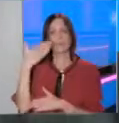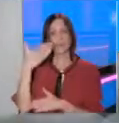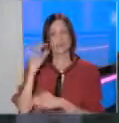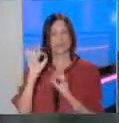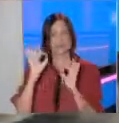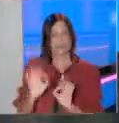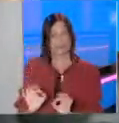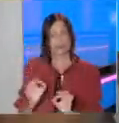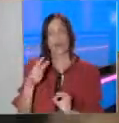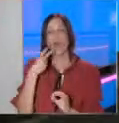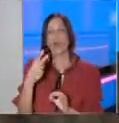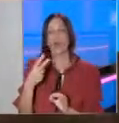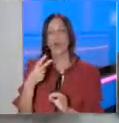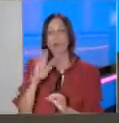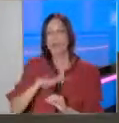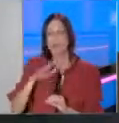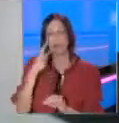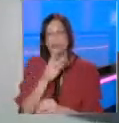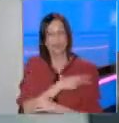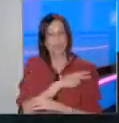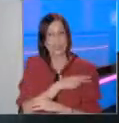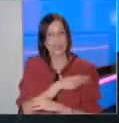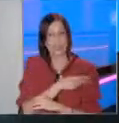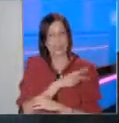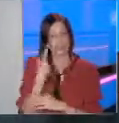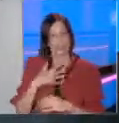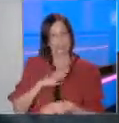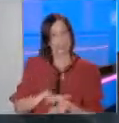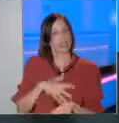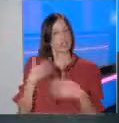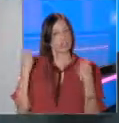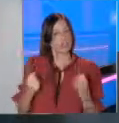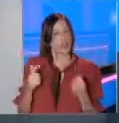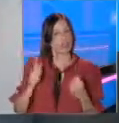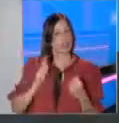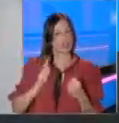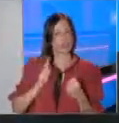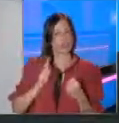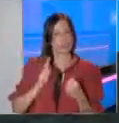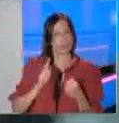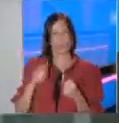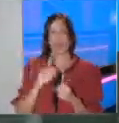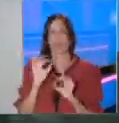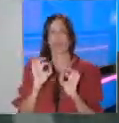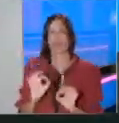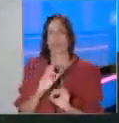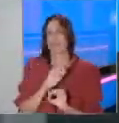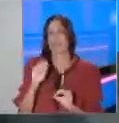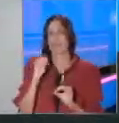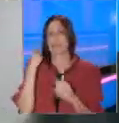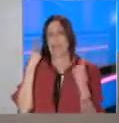מתוקנת, כשאתה רואה באזור שוטר, שזה גרום לך לביטחון אישי. ולאו דווקא בעניין